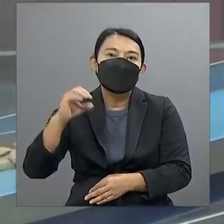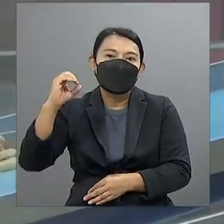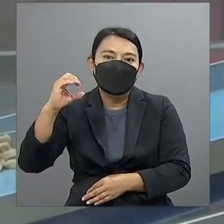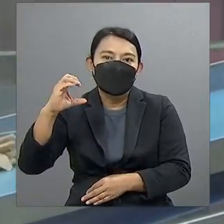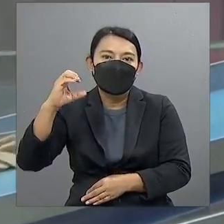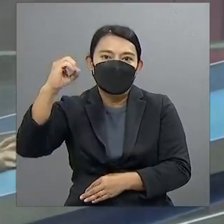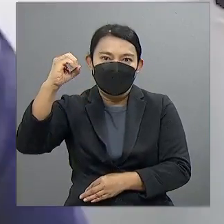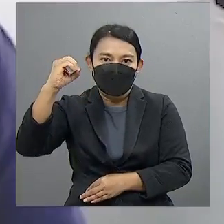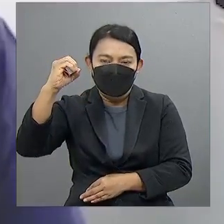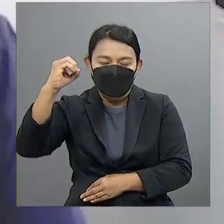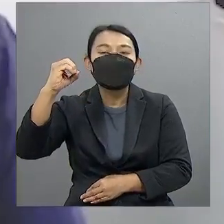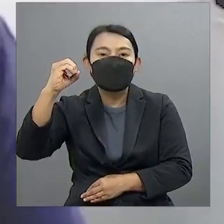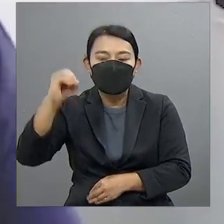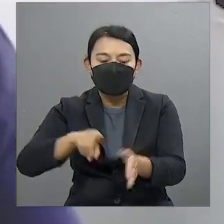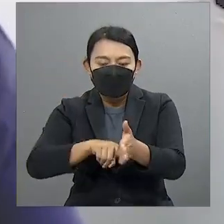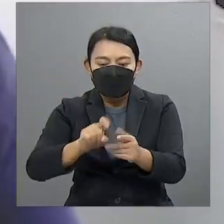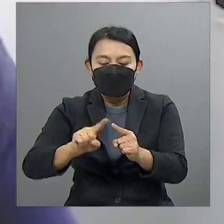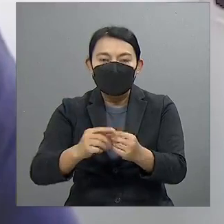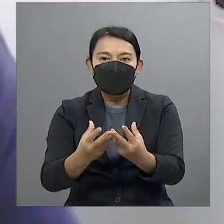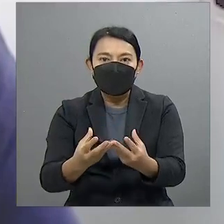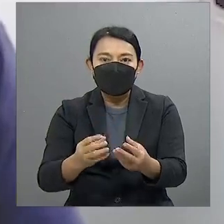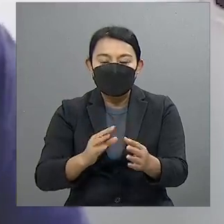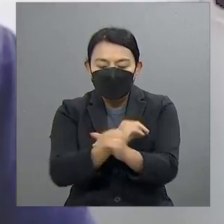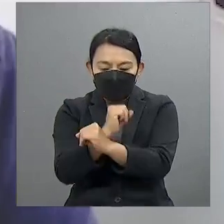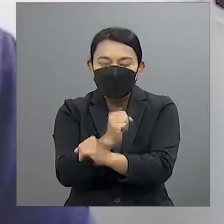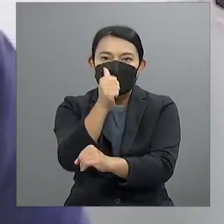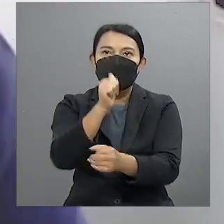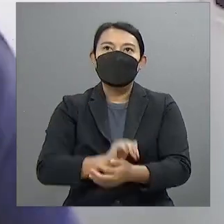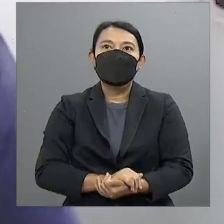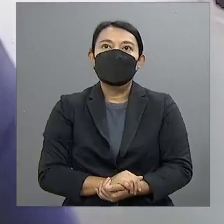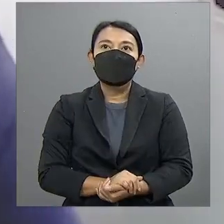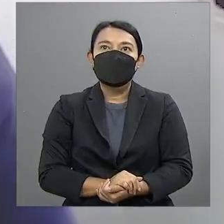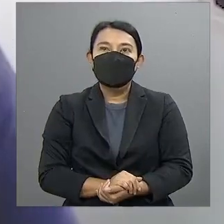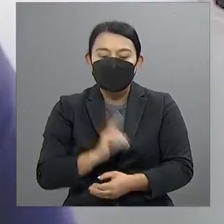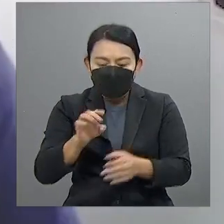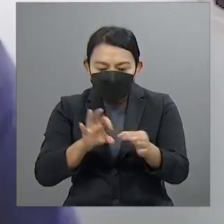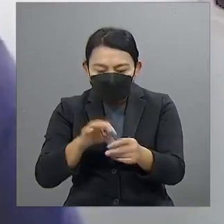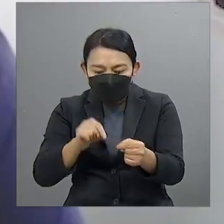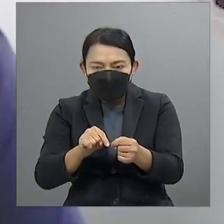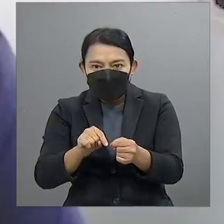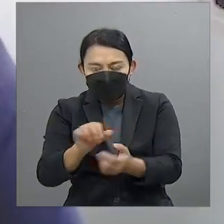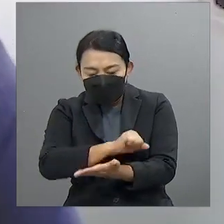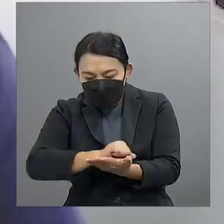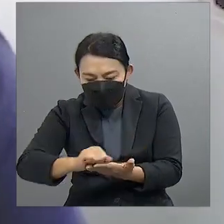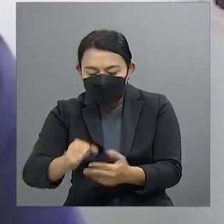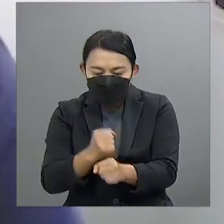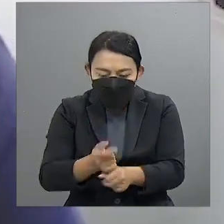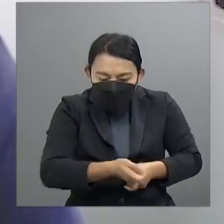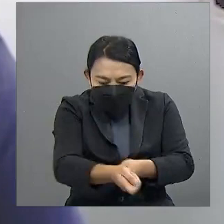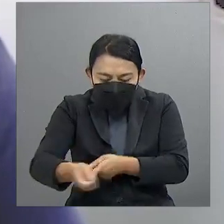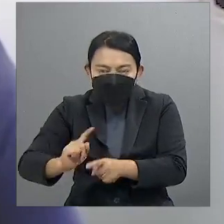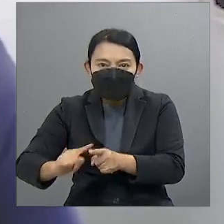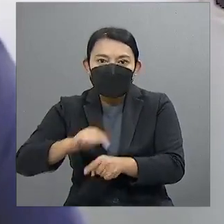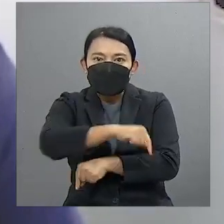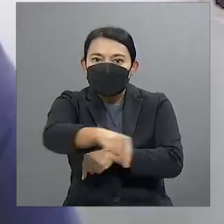ครับผมถามว่าปิดไหมก็คือปิดในช่วงที่อาจจะต้องมีการทำความสะอาดใหญ่แต่ว่าปกติการทำความสะอาดแบบพวกนี้ก็เป็นเราเรียกว่าเป็นงานปก